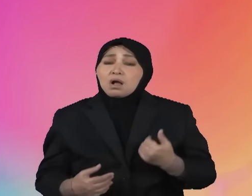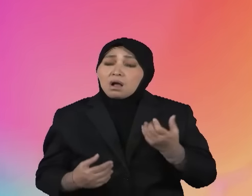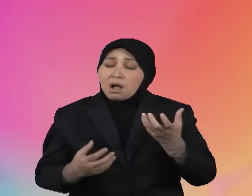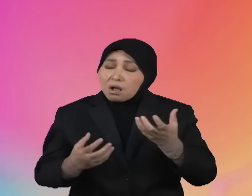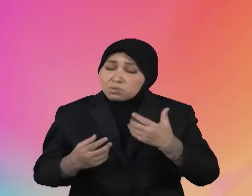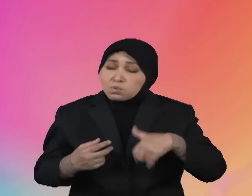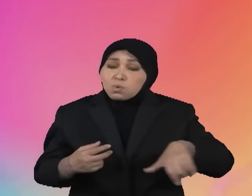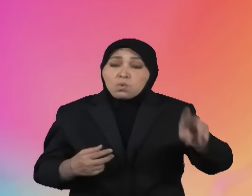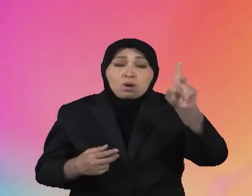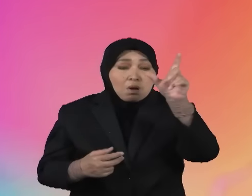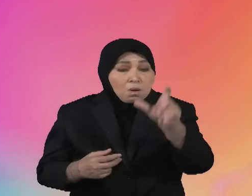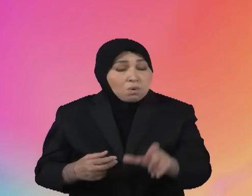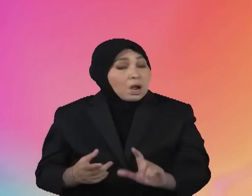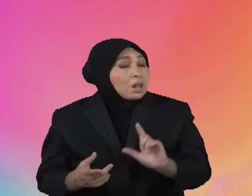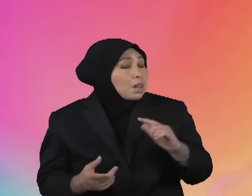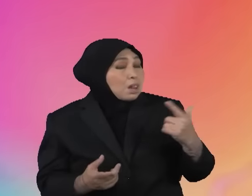يقومان